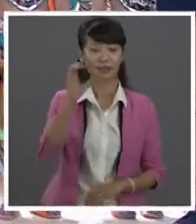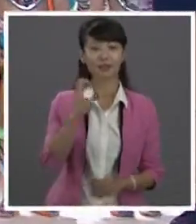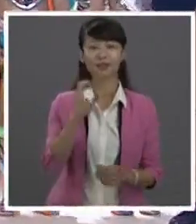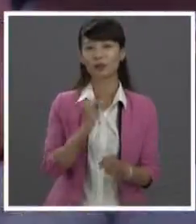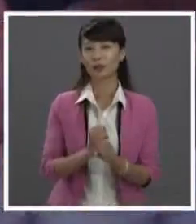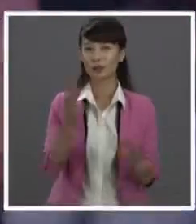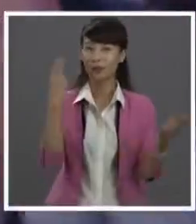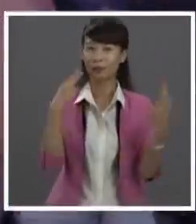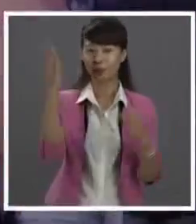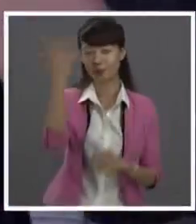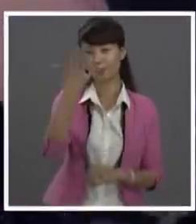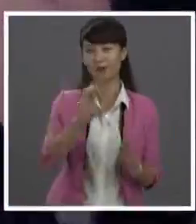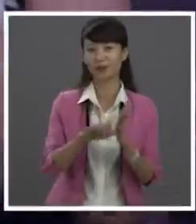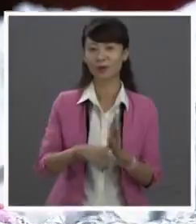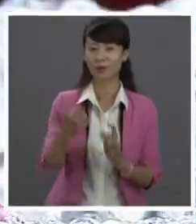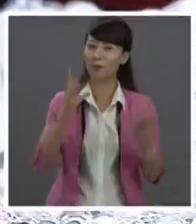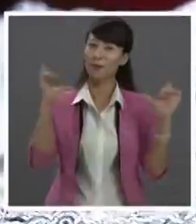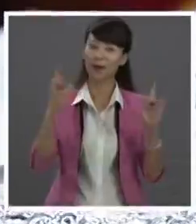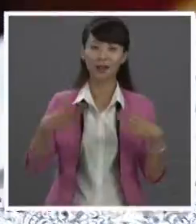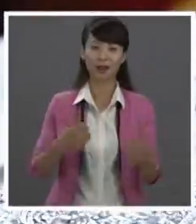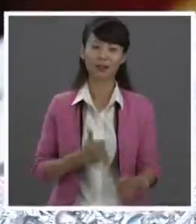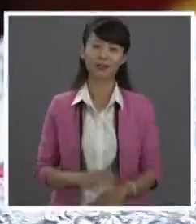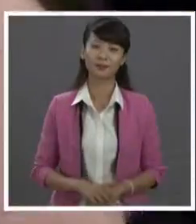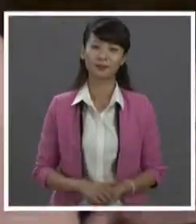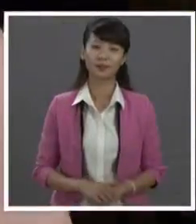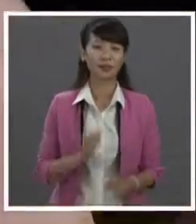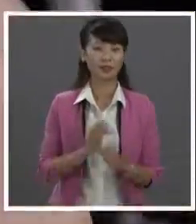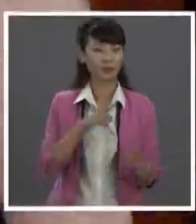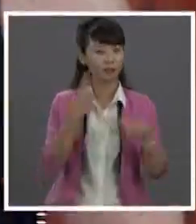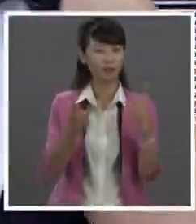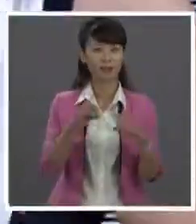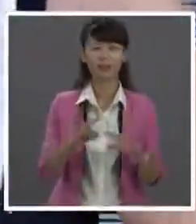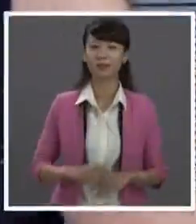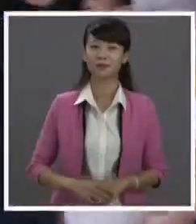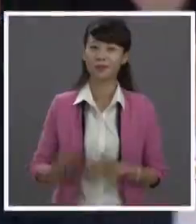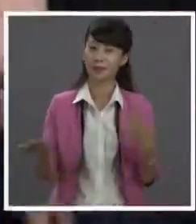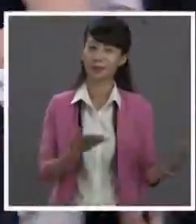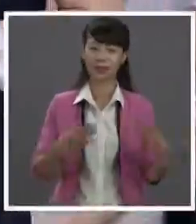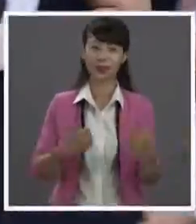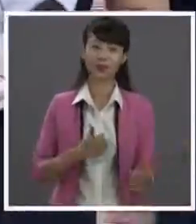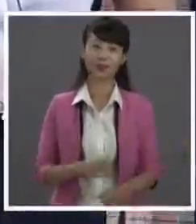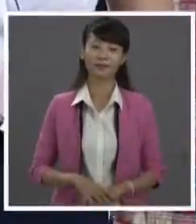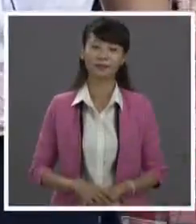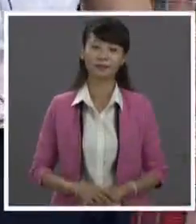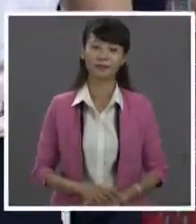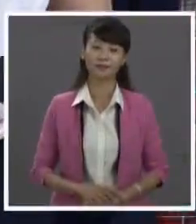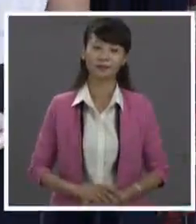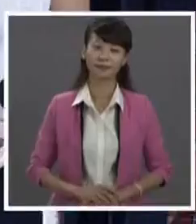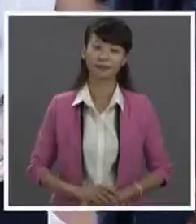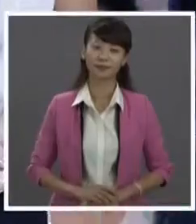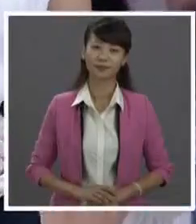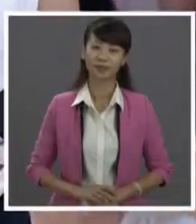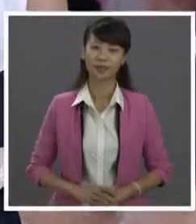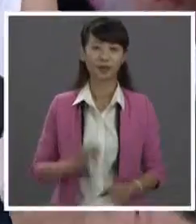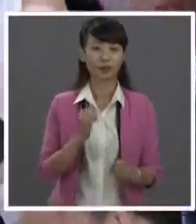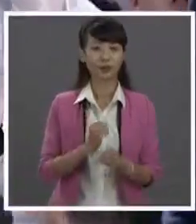胖胖的老师。 怎么这样说人家？韩哥， 就是啊。我们有请老师。我那天做晚会的时候，我就看见他指